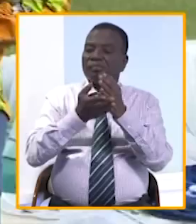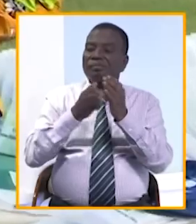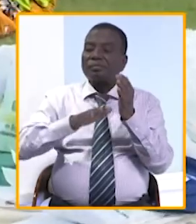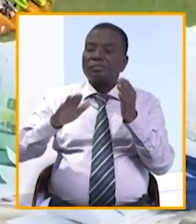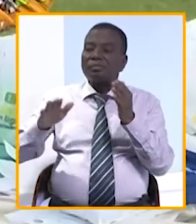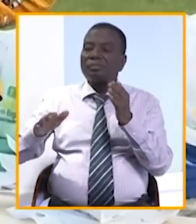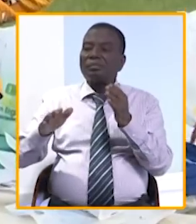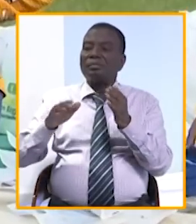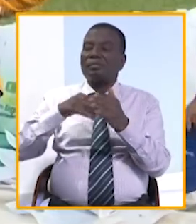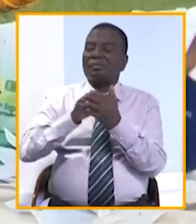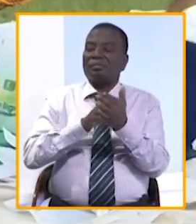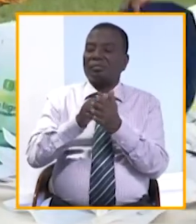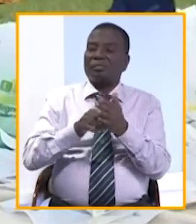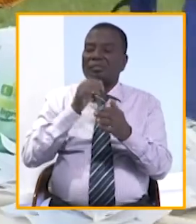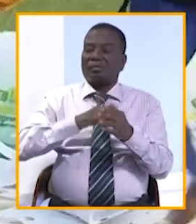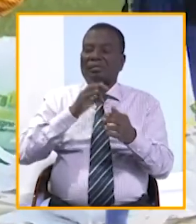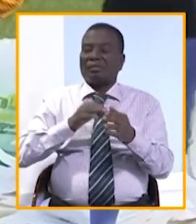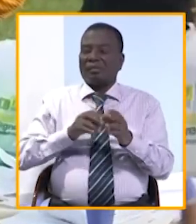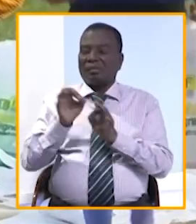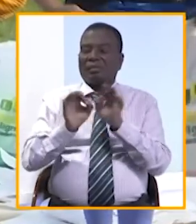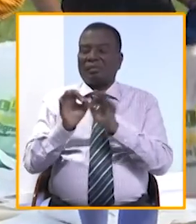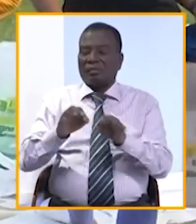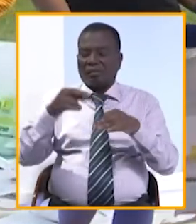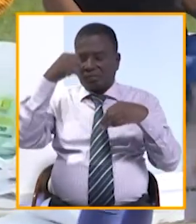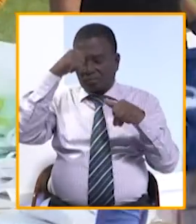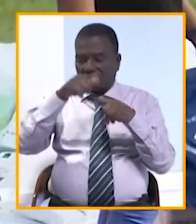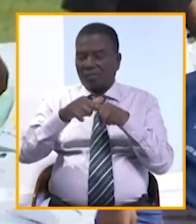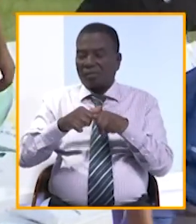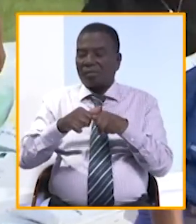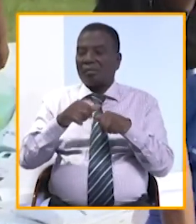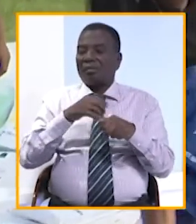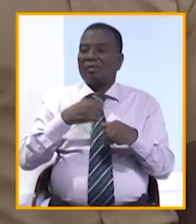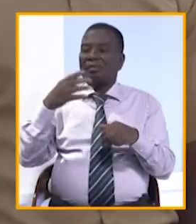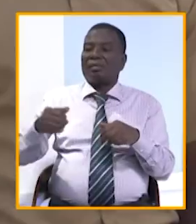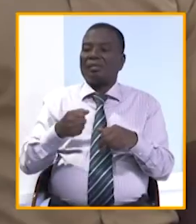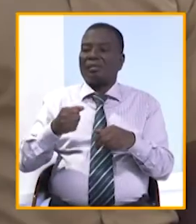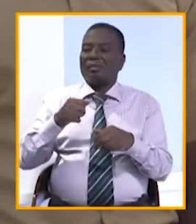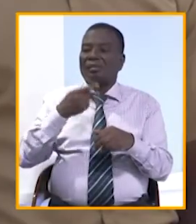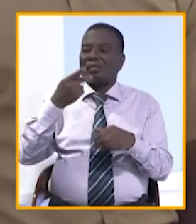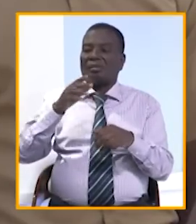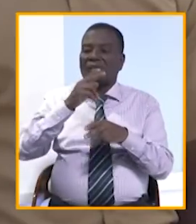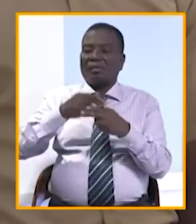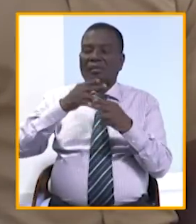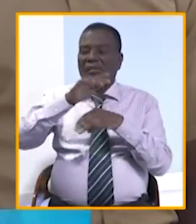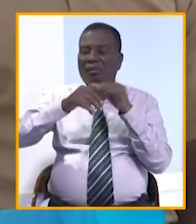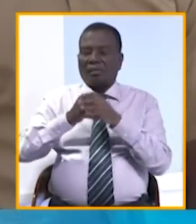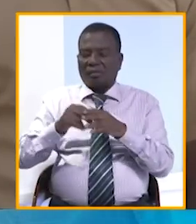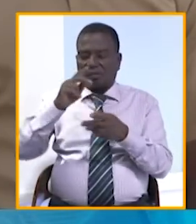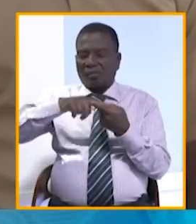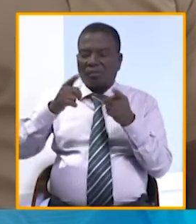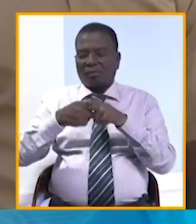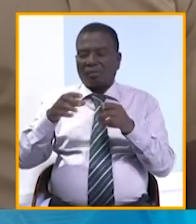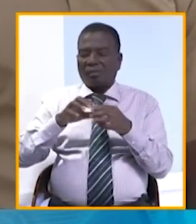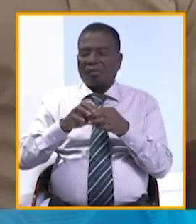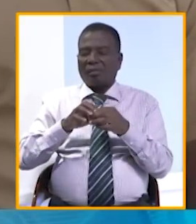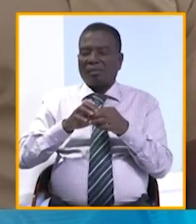enfants démunis. Les bénéficiaires traduisent leur reconnaissance aux donateurs. Je prends la parole au nom de tous mes amis élèves de Diabo